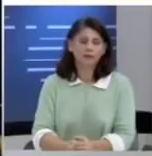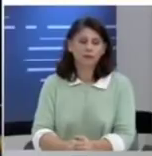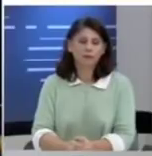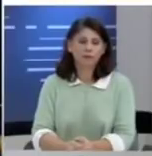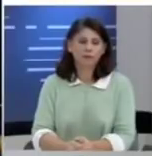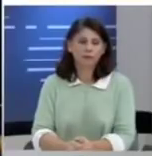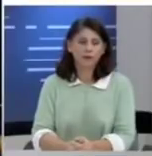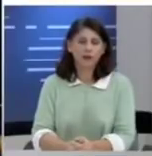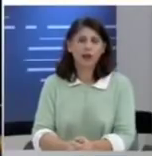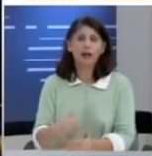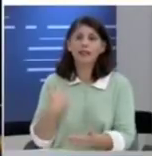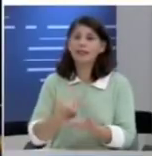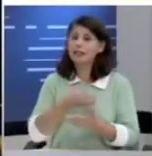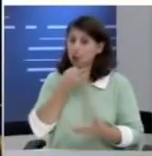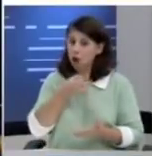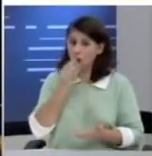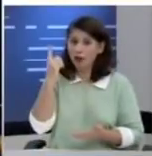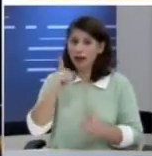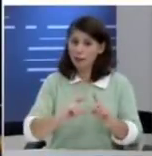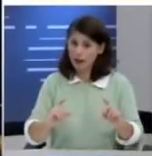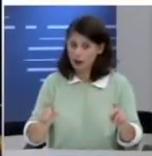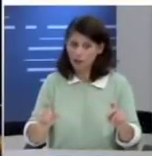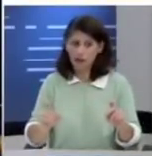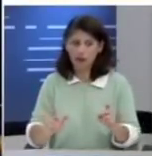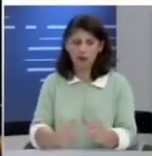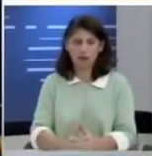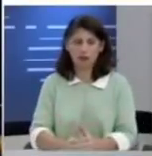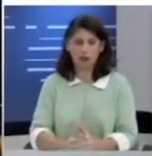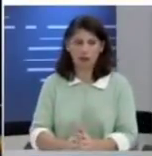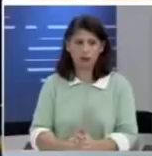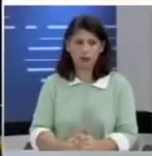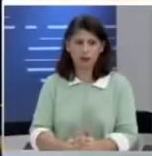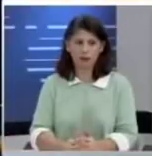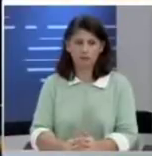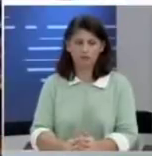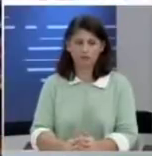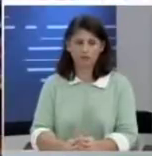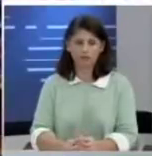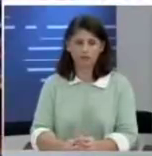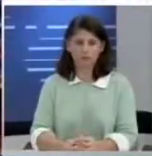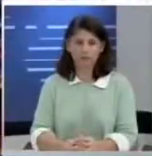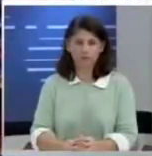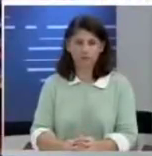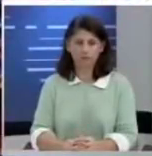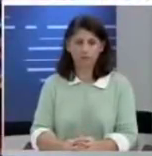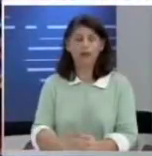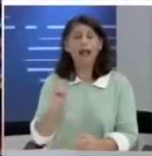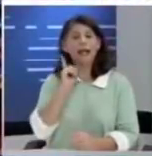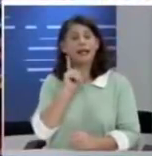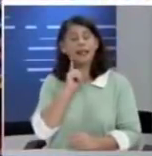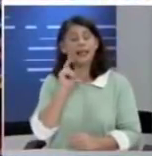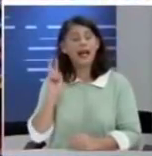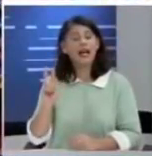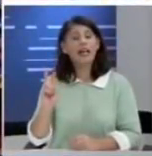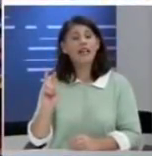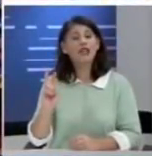το λόγο μόνο για ένα πράγμα. Κύριε Χρυσοφιλοπούλου, σας ανακαλώ στην τάξη. Καταλάβατε? Καταλάβατε